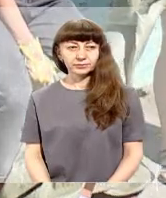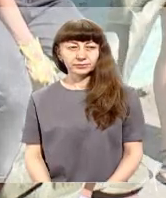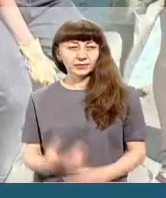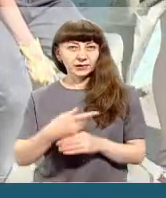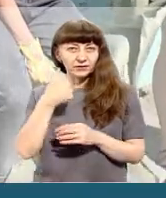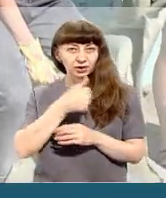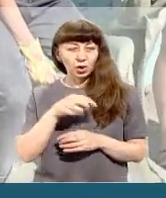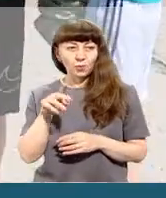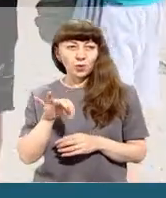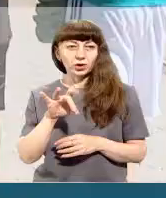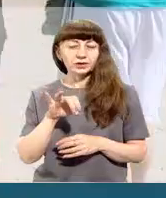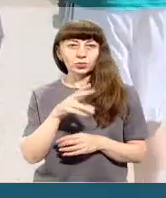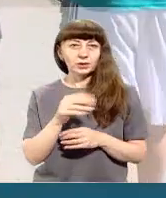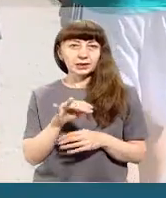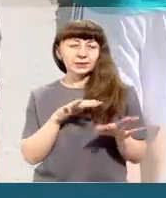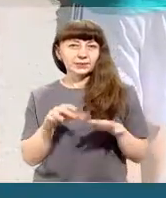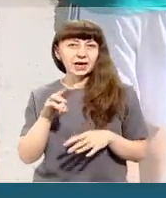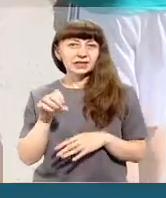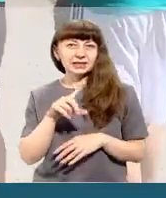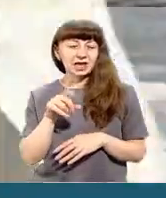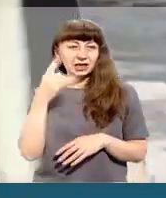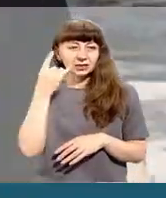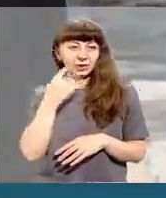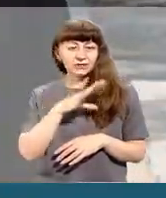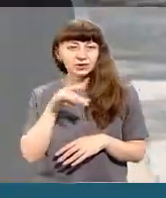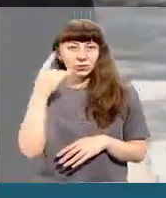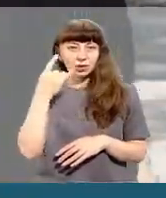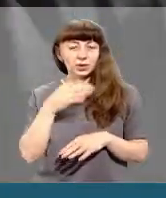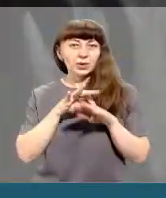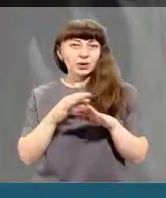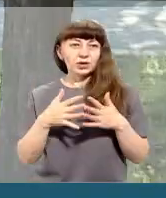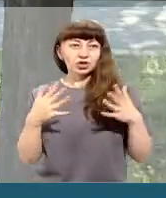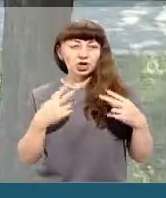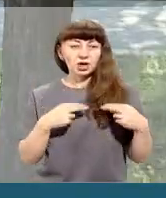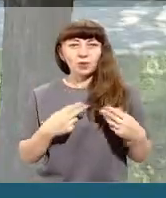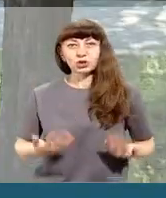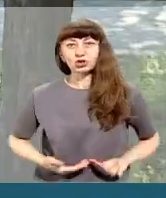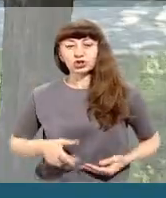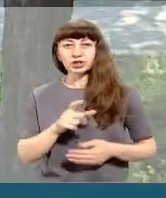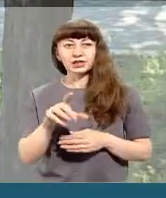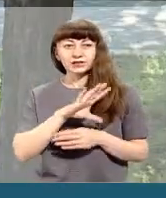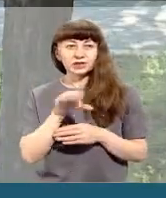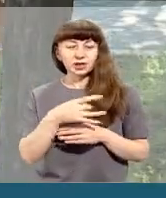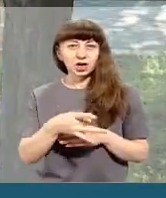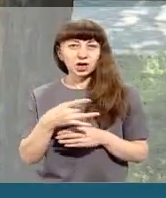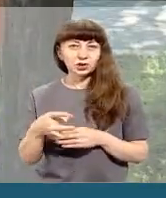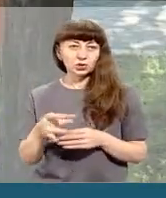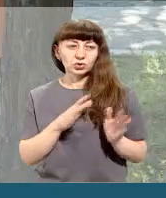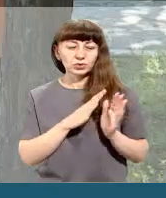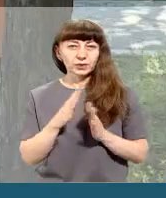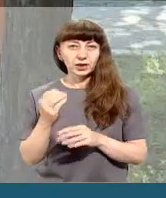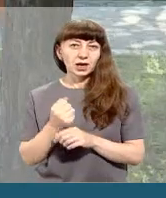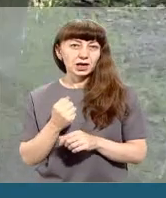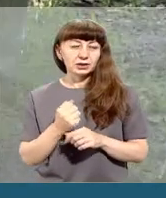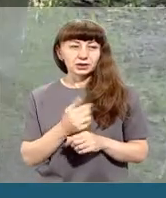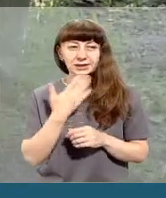В этом году в рамках республиканской акции «Таза Казахстан» по всей стране проводится масштабная работа. Жители всех районов и городов приводят в порядок не только